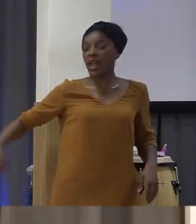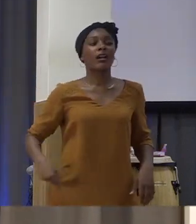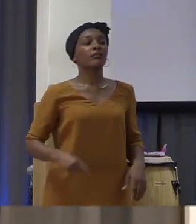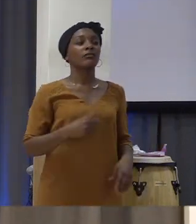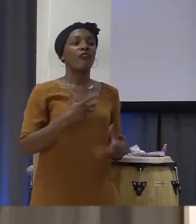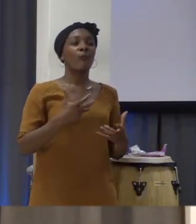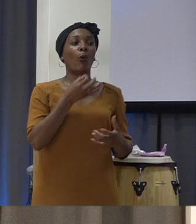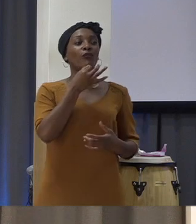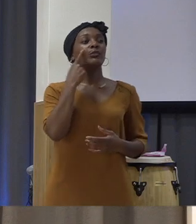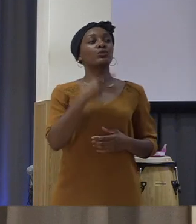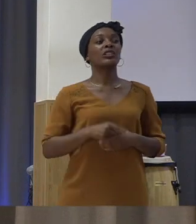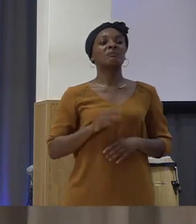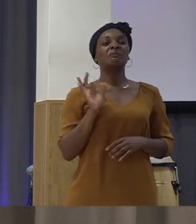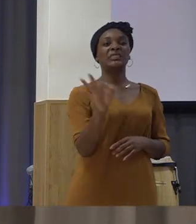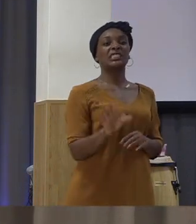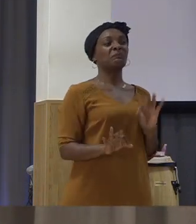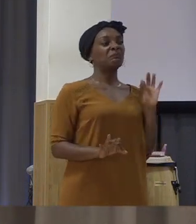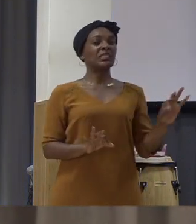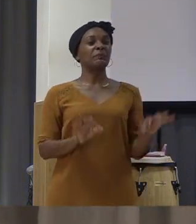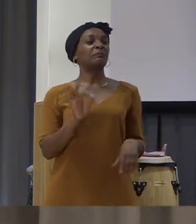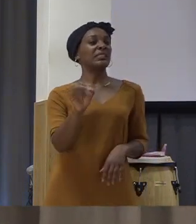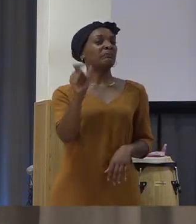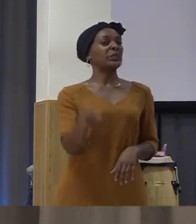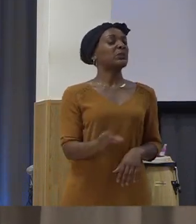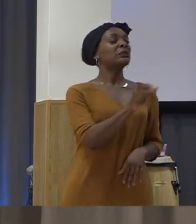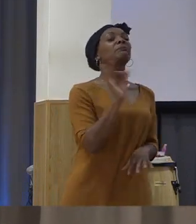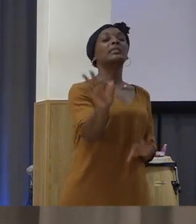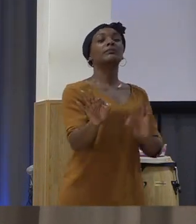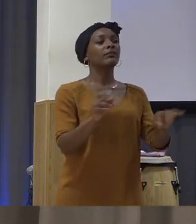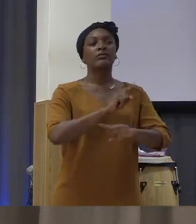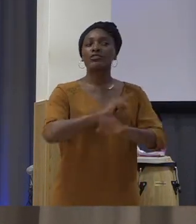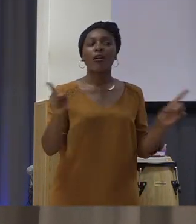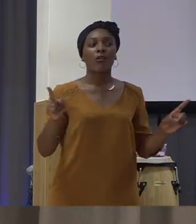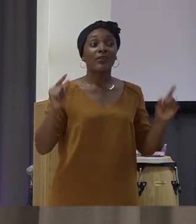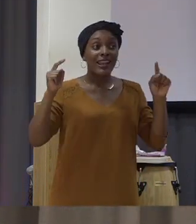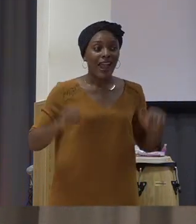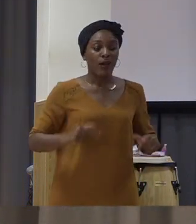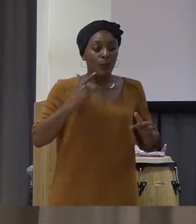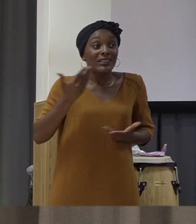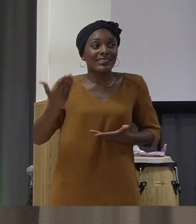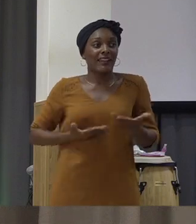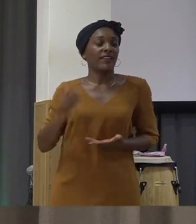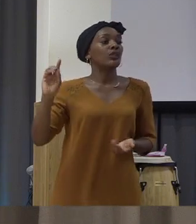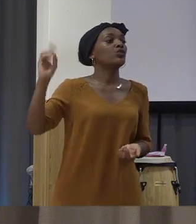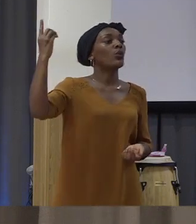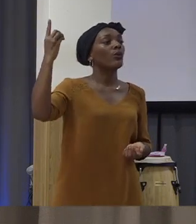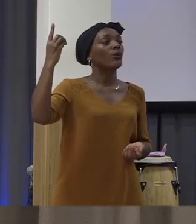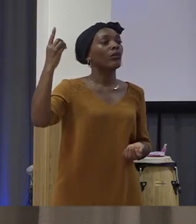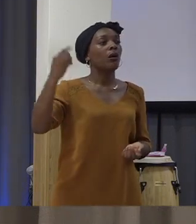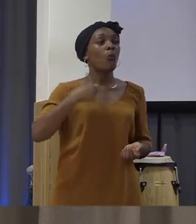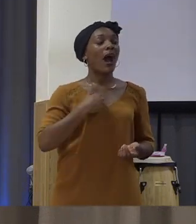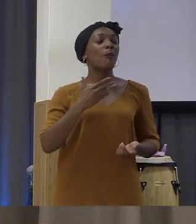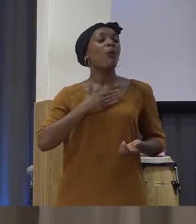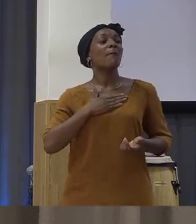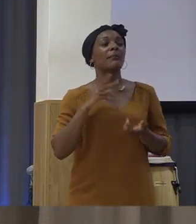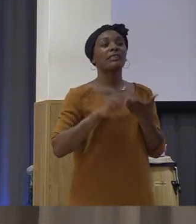comptes. On est dans l'Église pour servir le Seigneur. Et on ne doit pas apporter sa propre interprétation